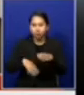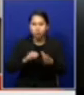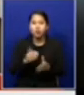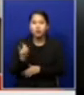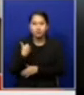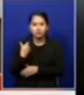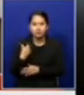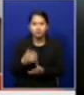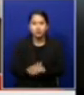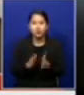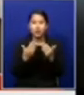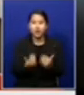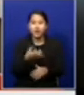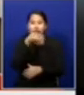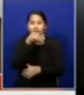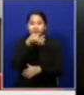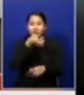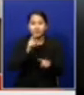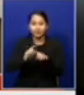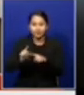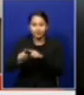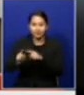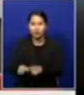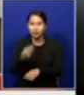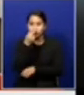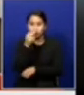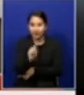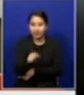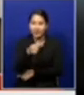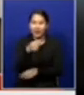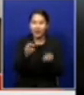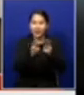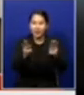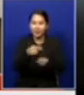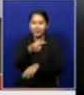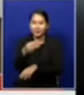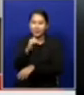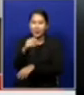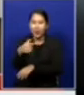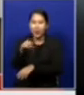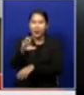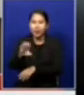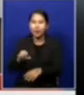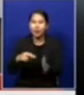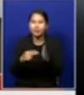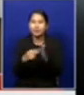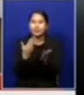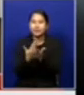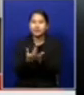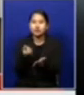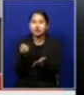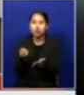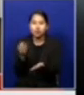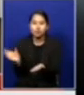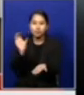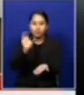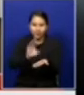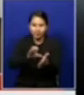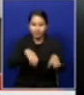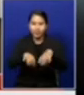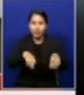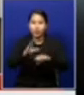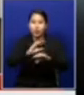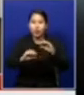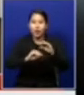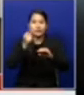ววันนี้นี่อาชีพต่างๆนี่มันอยู่ในกรูเกิลหมดแล้วเอาแต่เงินสดลงไปแล้วก็ให้เขาคิดโครง